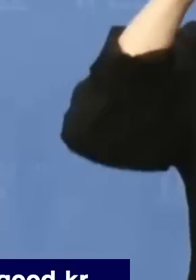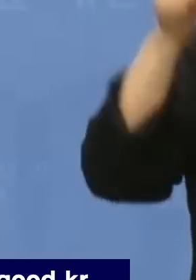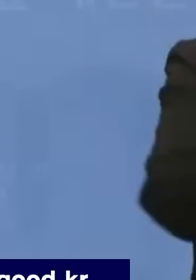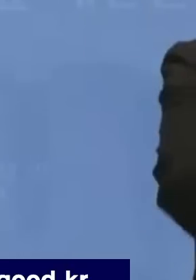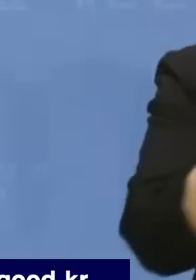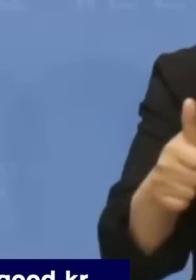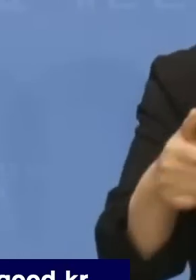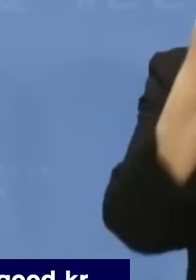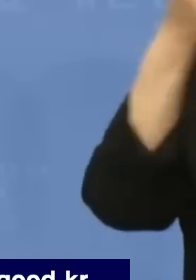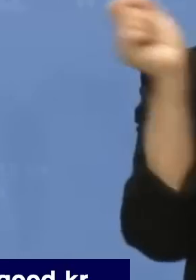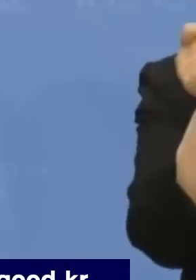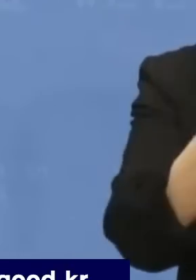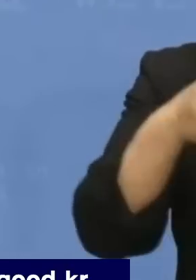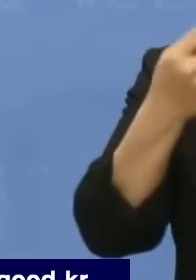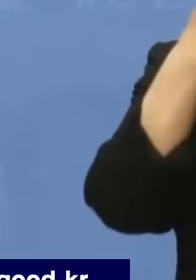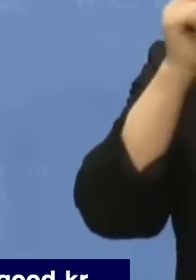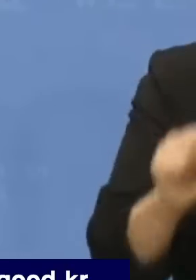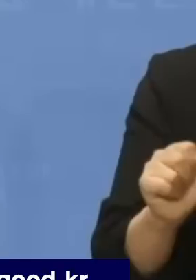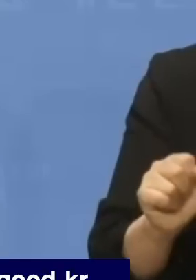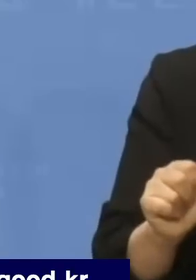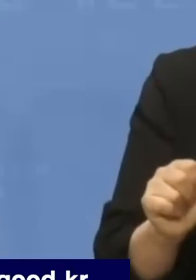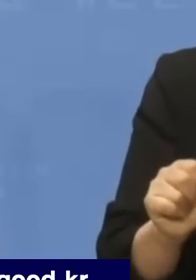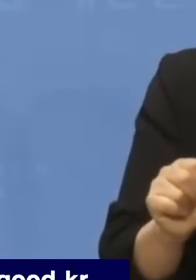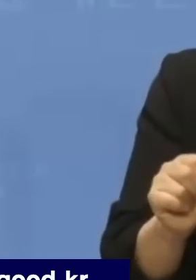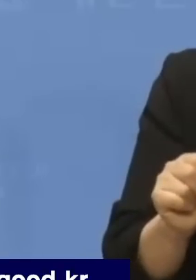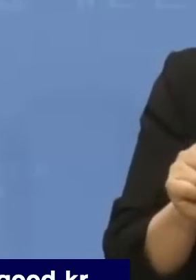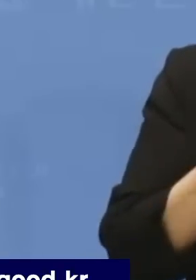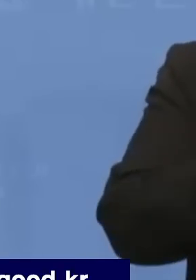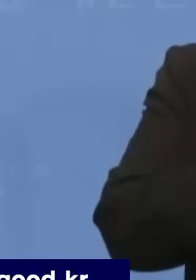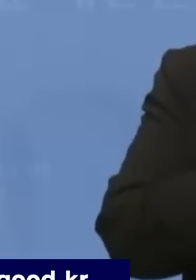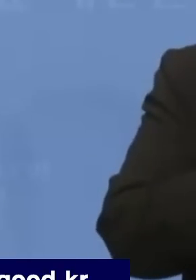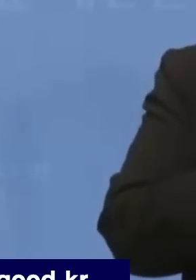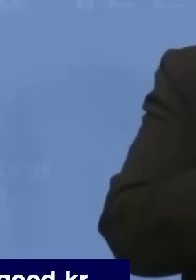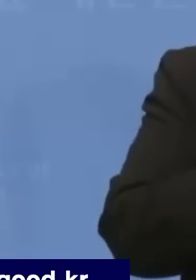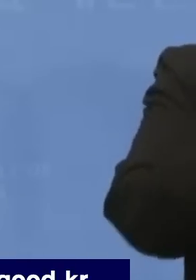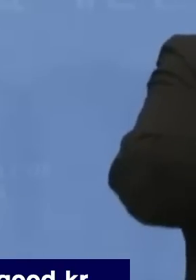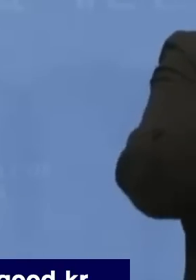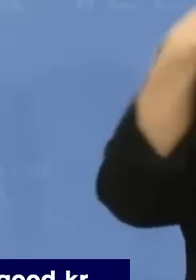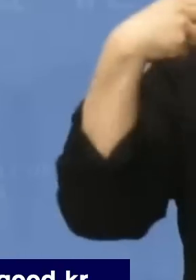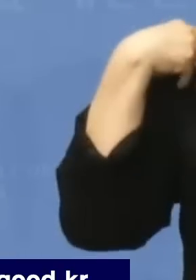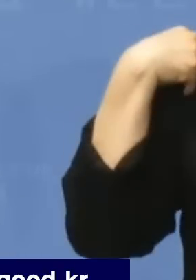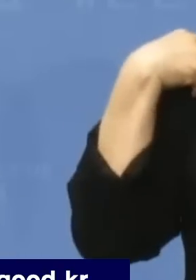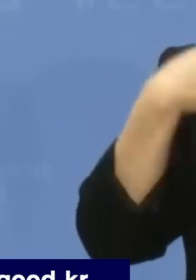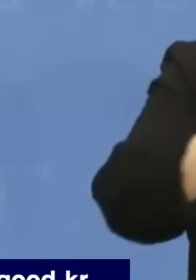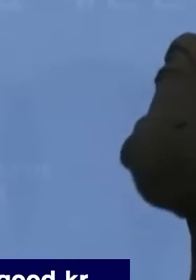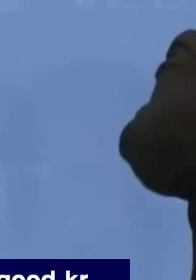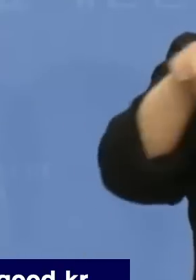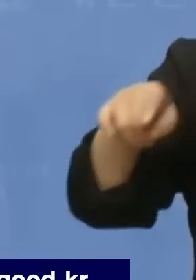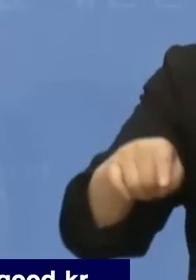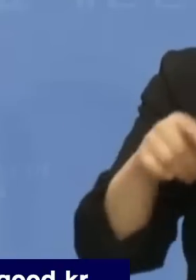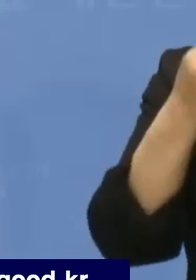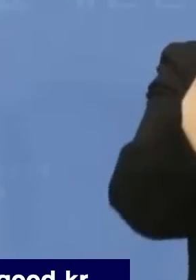대통령실을 이리 능멸하고도 살아남은 여당 의원이 윤석열 정권 하에 과연 존재한 적이 있습니까?